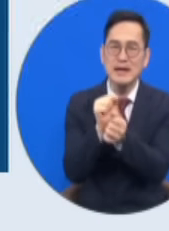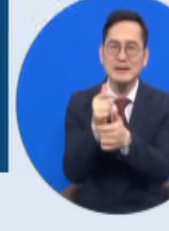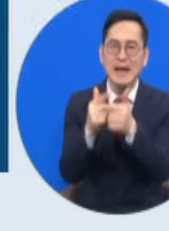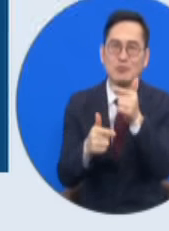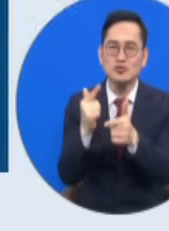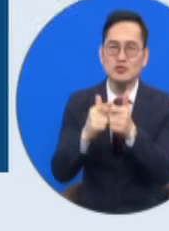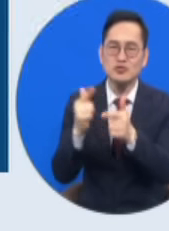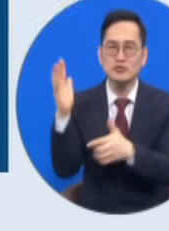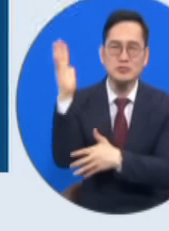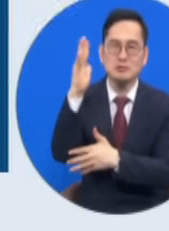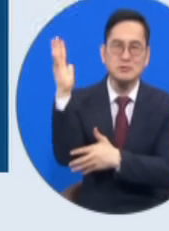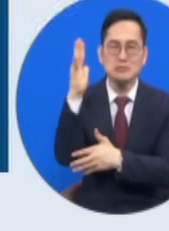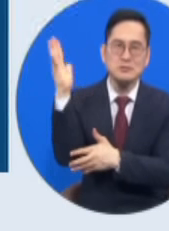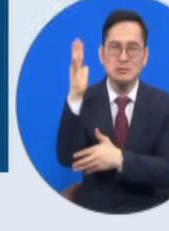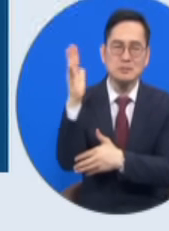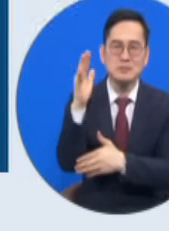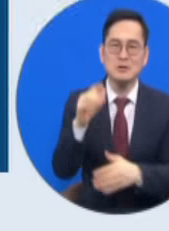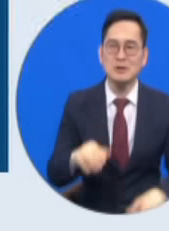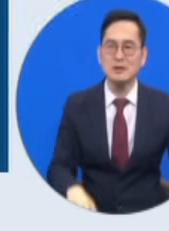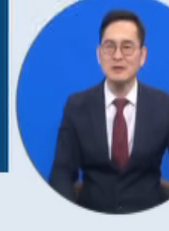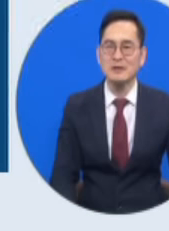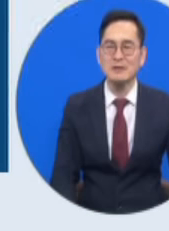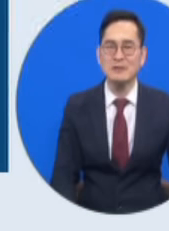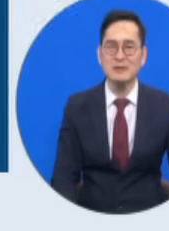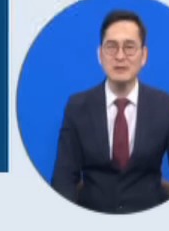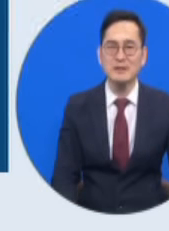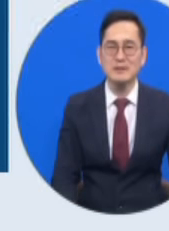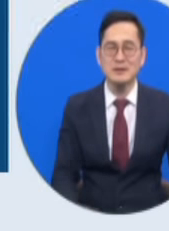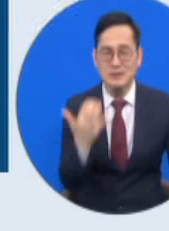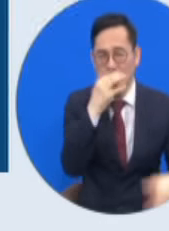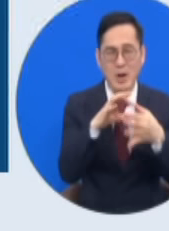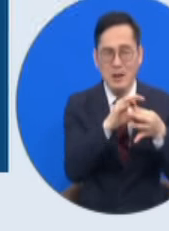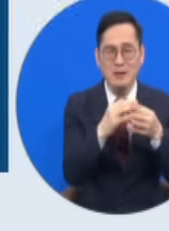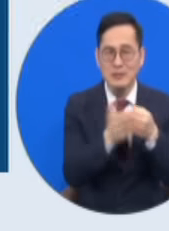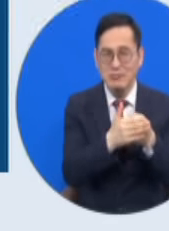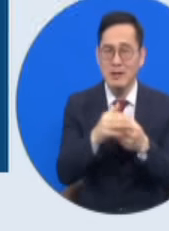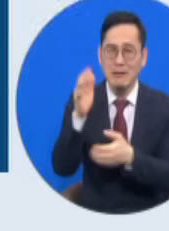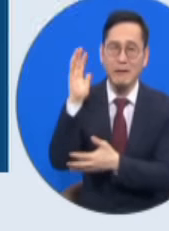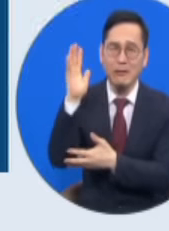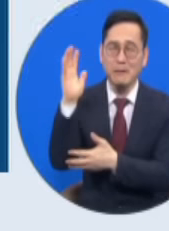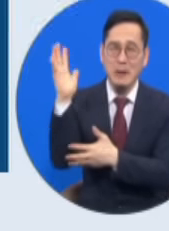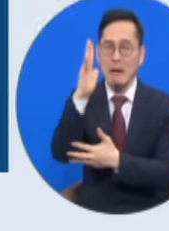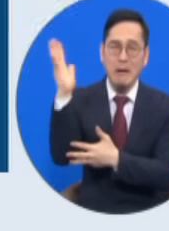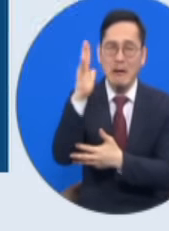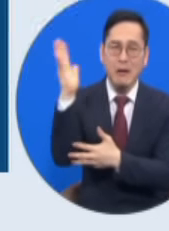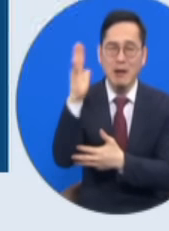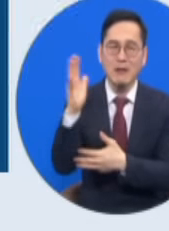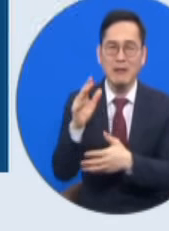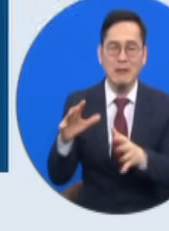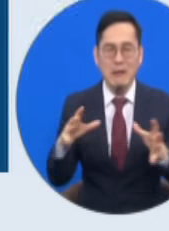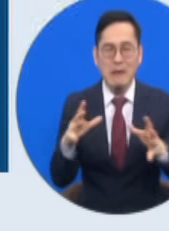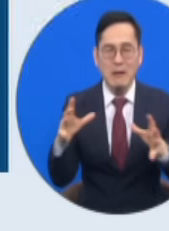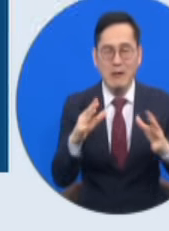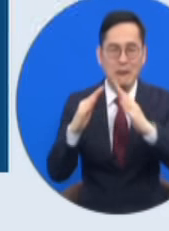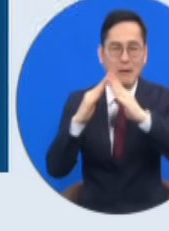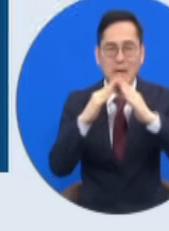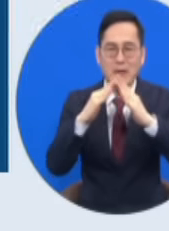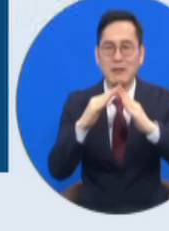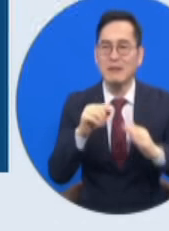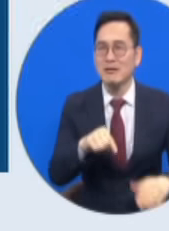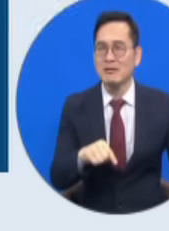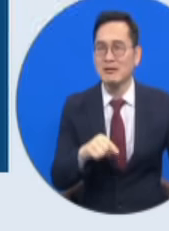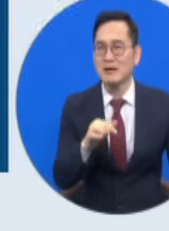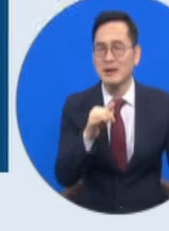있다. 김준혁 교수가 들려주는 변방의 역사 2권에 이런 얘기가 나왔다는 겁니다. 이제는 퇴계 이황 선생까지